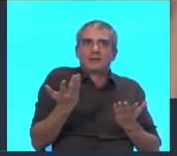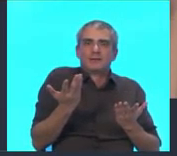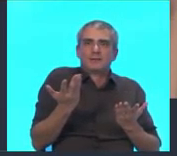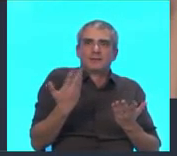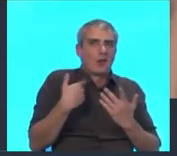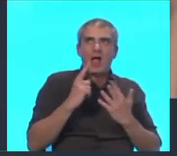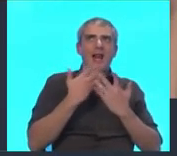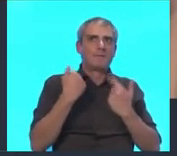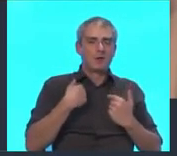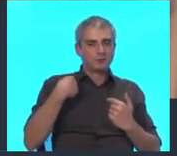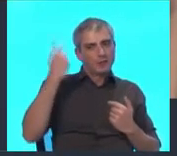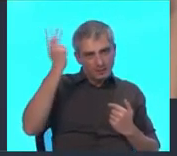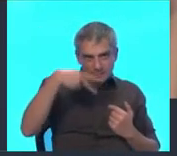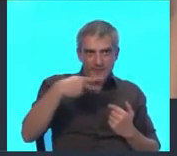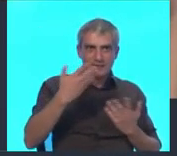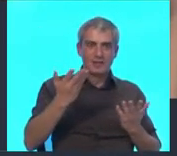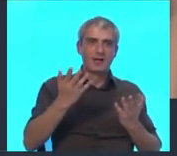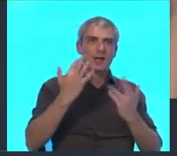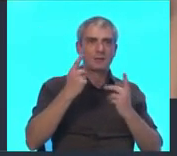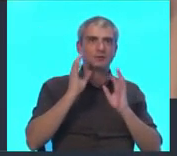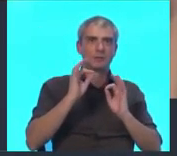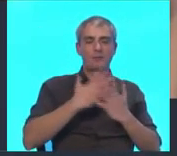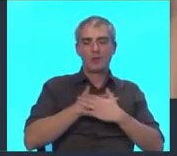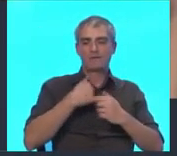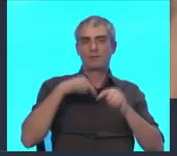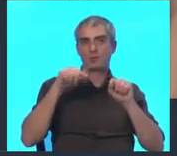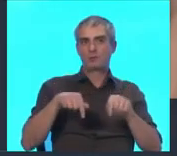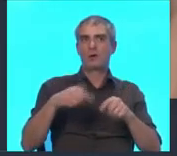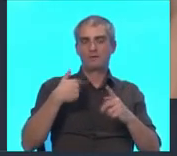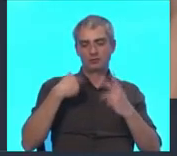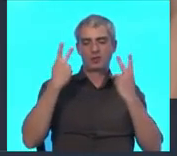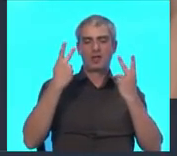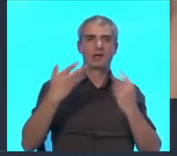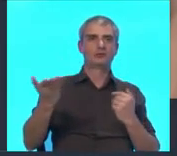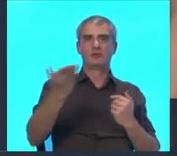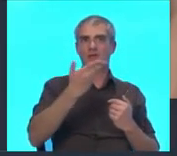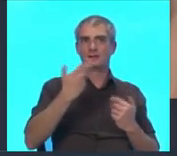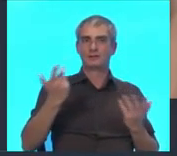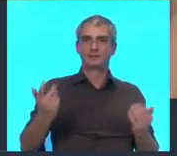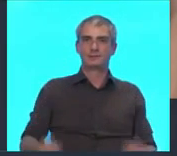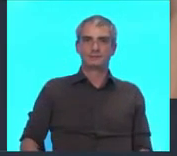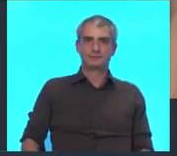שבאמת אני מבינה את כמה שבאמת אוהבים אותי פה וכמה שאני חשובה.